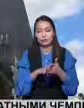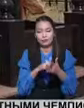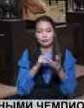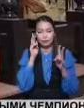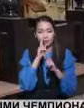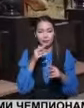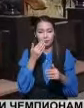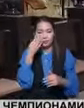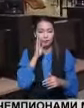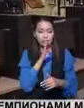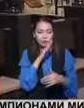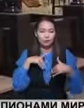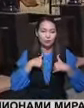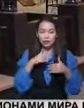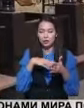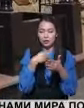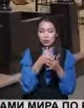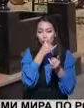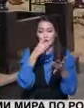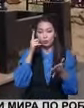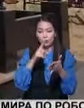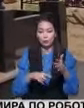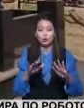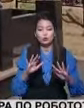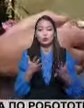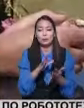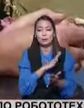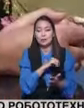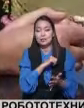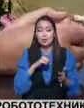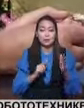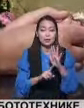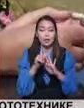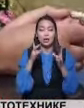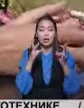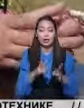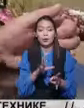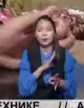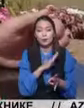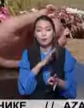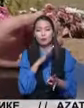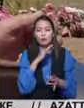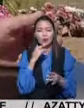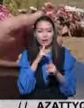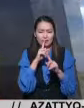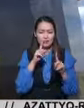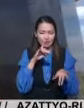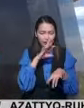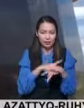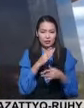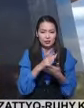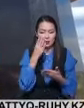горем родители до сих пор не могут поверить в случившееся. С самого начала трагедии было много странного, отмечает